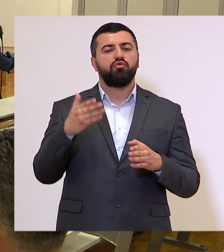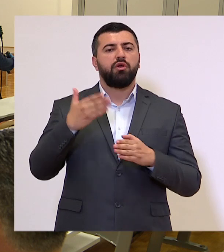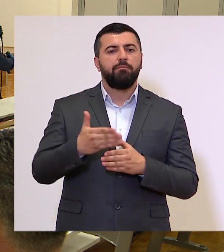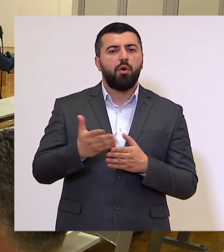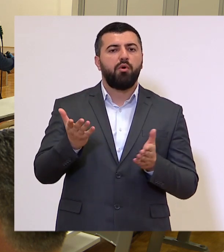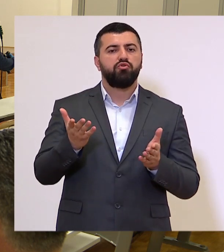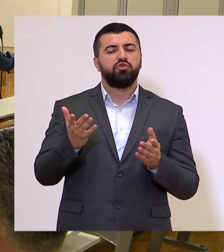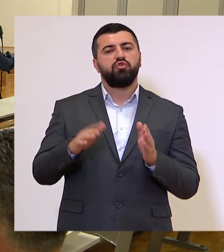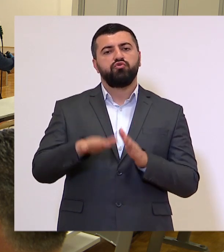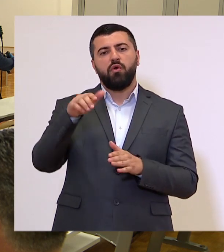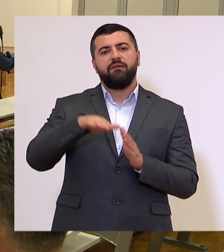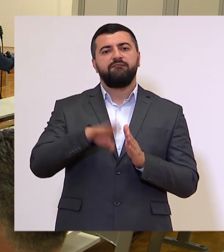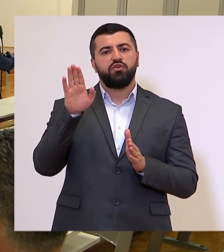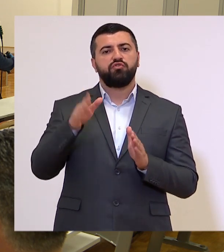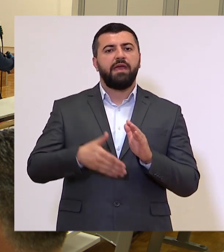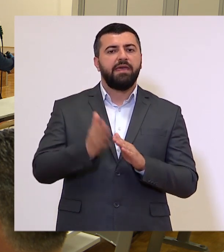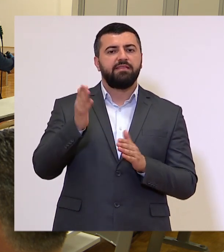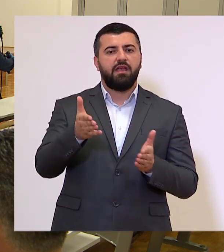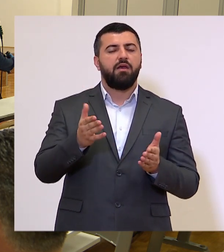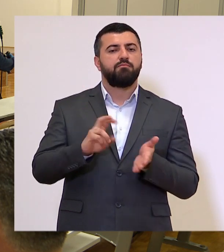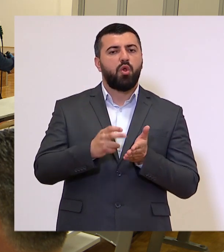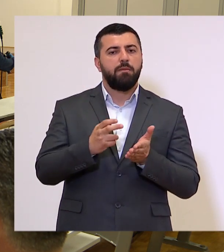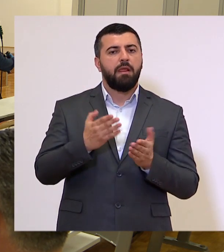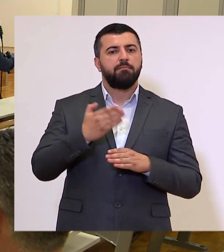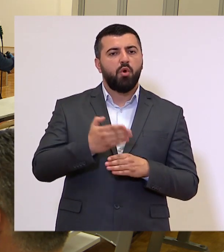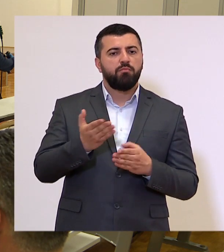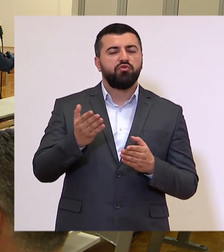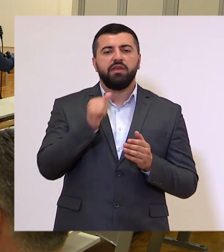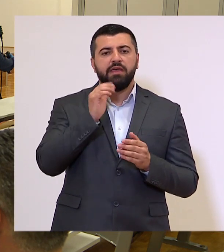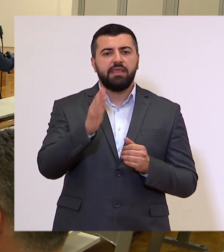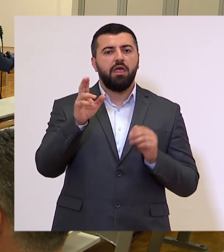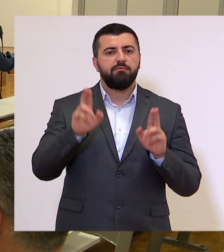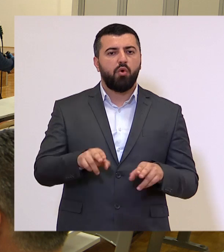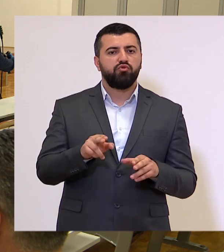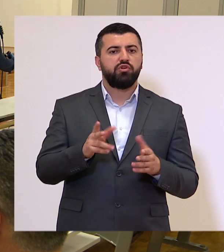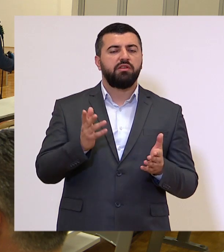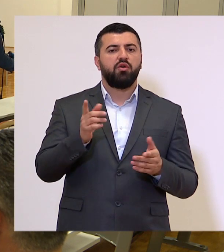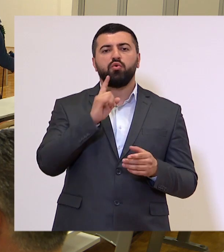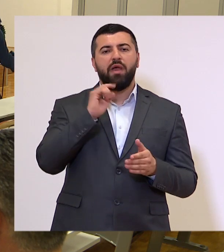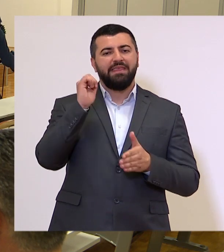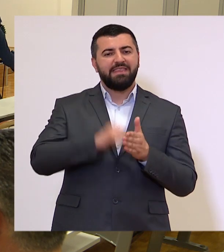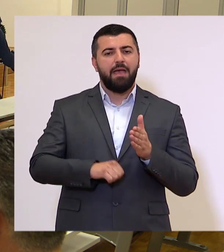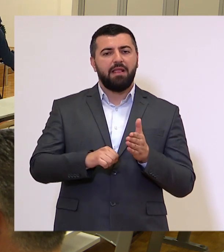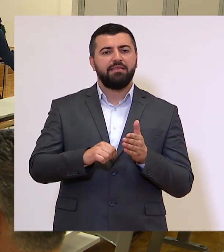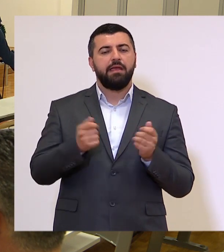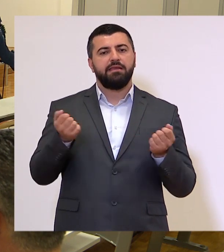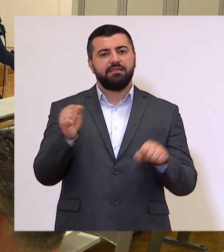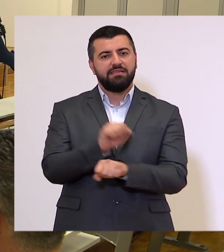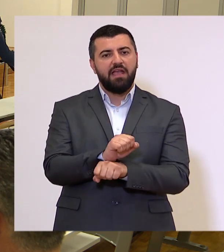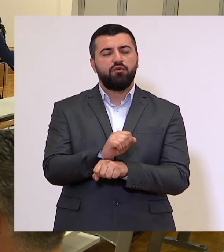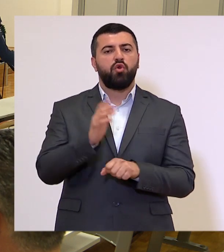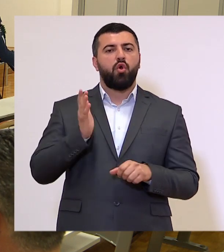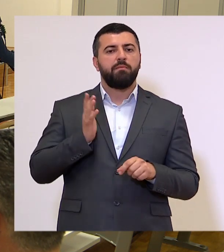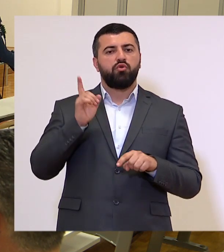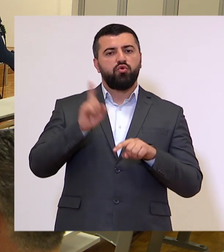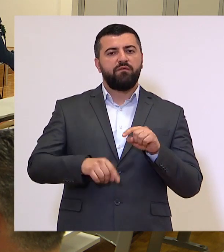da uradimo u cilju što ranijeg izlaska iz ove situacije i da li je moguće prekršioce zabrana umjesto pritvaranja